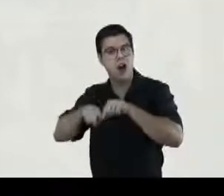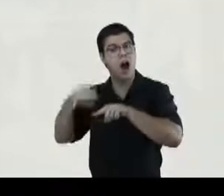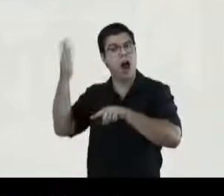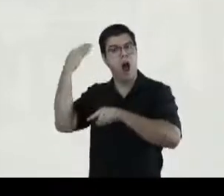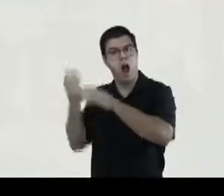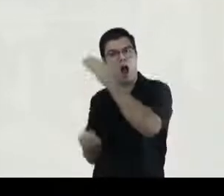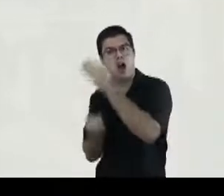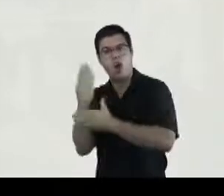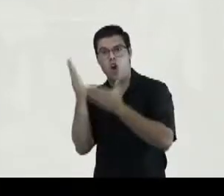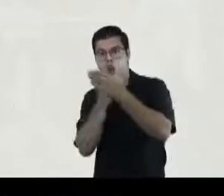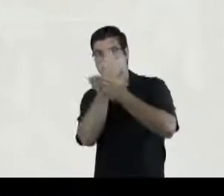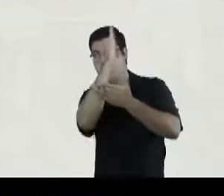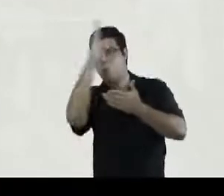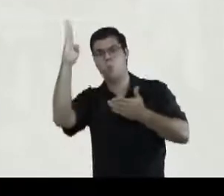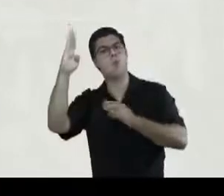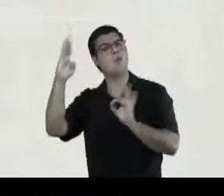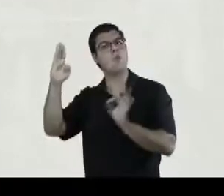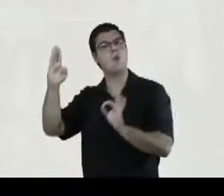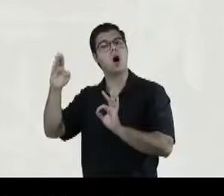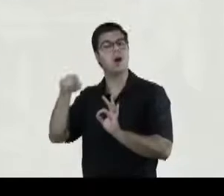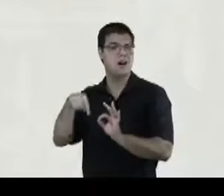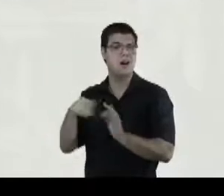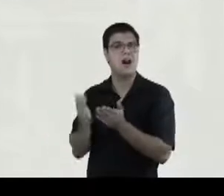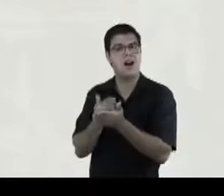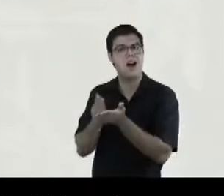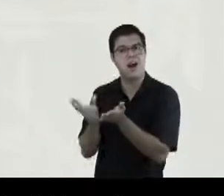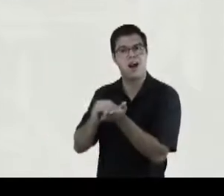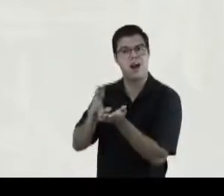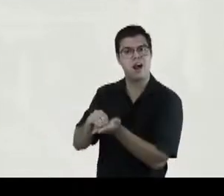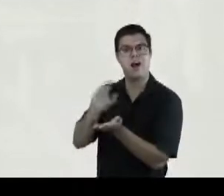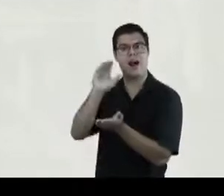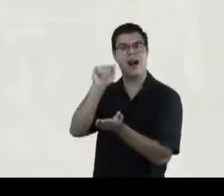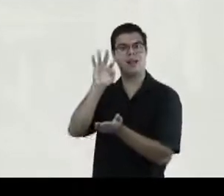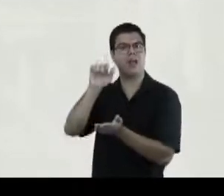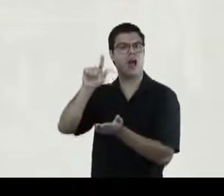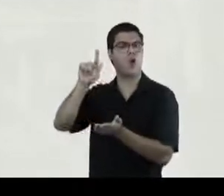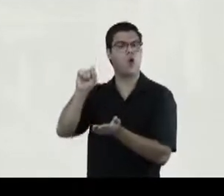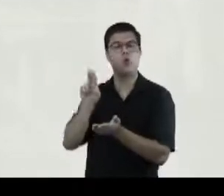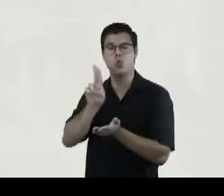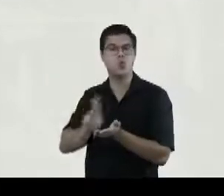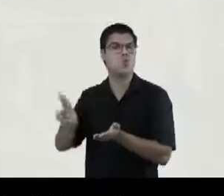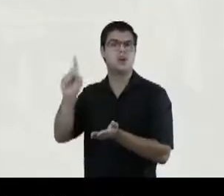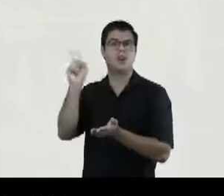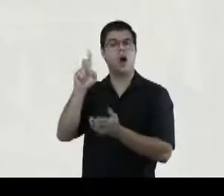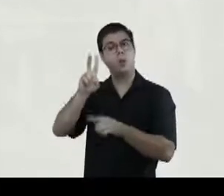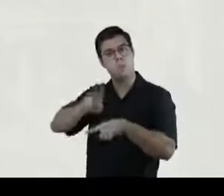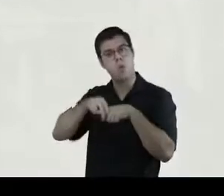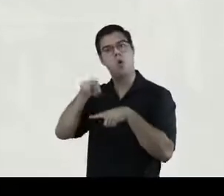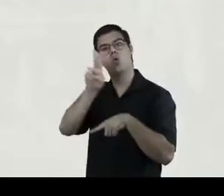catalogues, pour utiliser ces outils des formes d'autorité nationales et internationales.